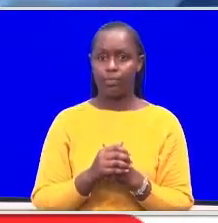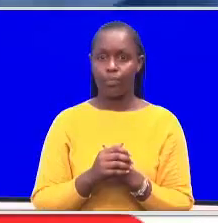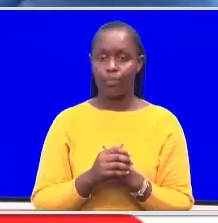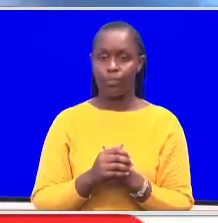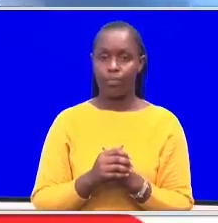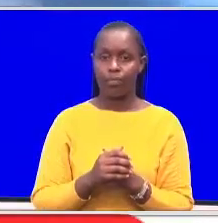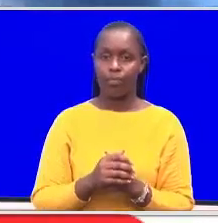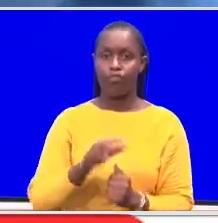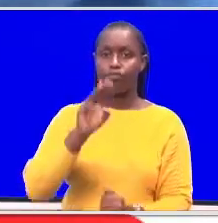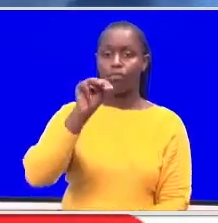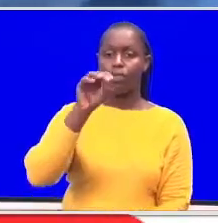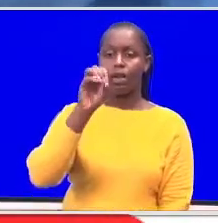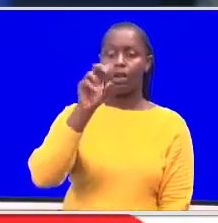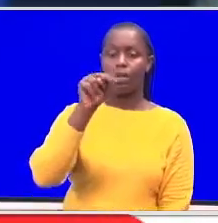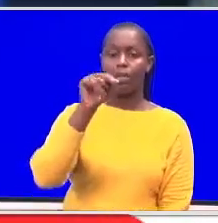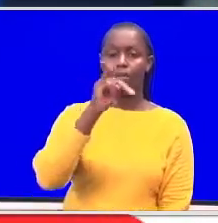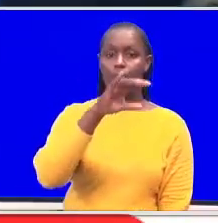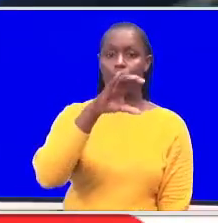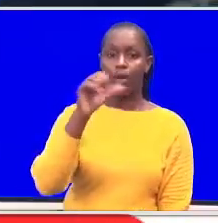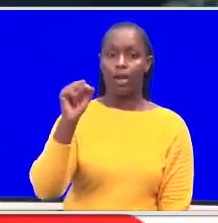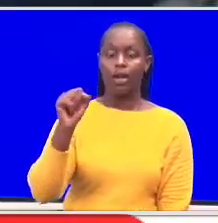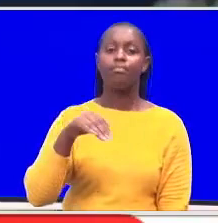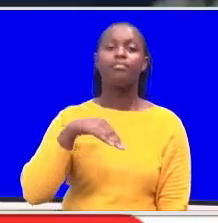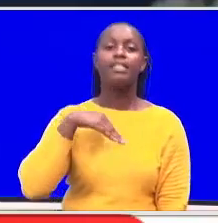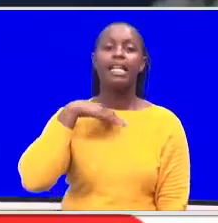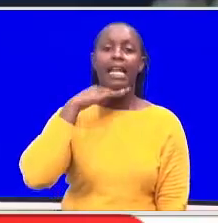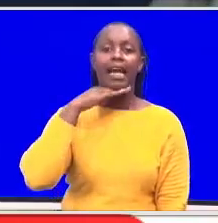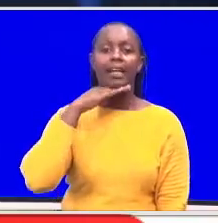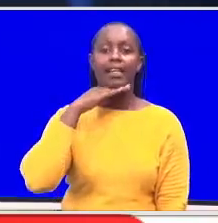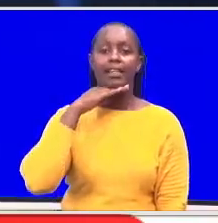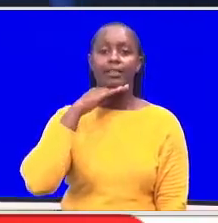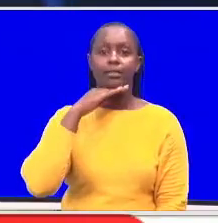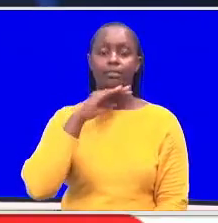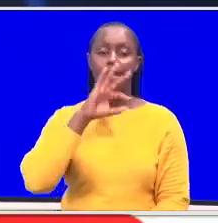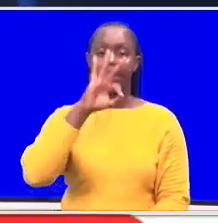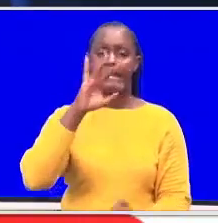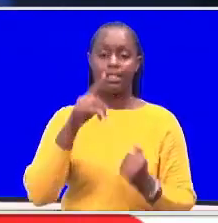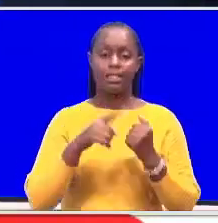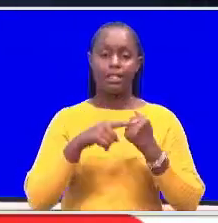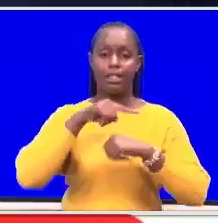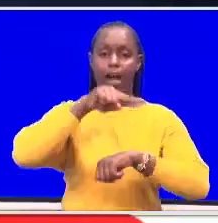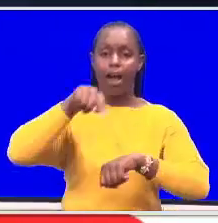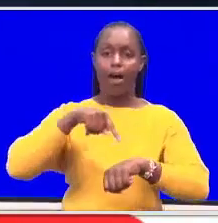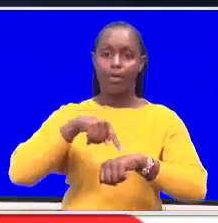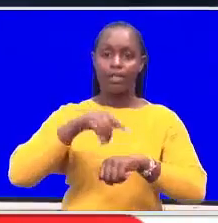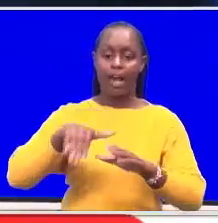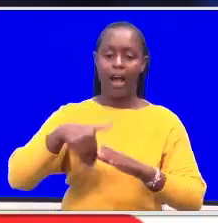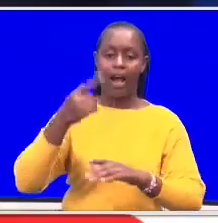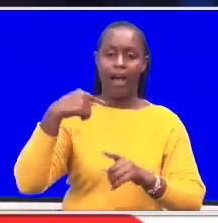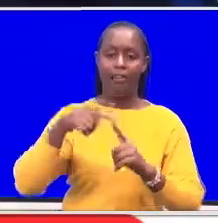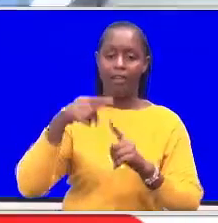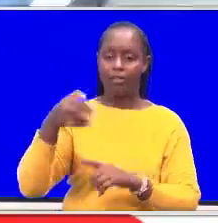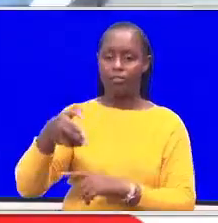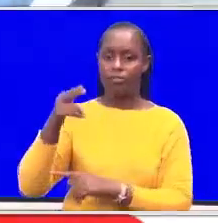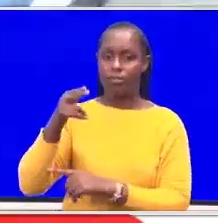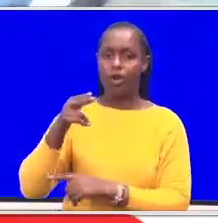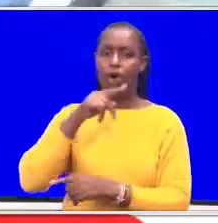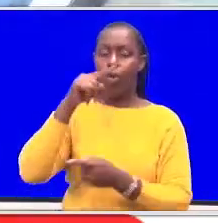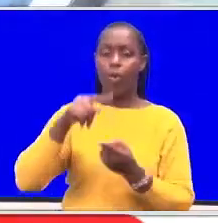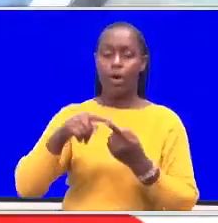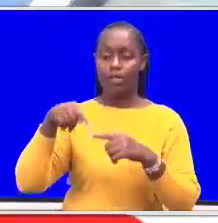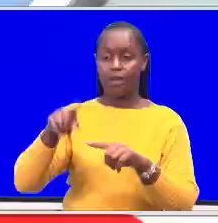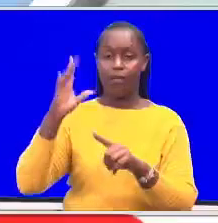hakimu mkuu Monica Kivuti yalikatizwa ghafla saa 36 baada ya kupigwa risasi akisikiza kesi